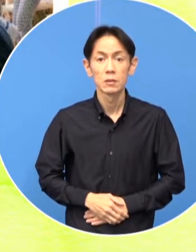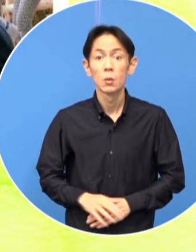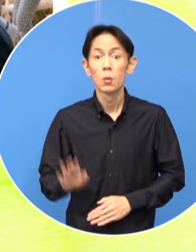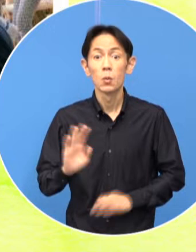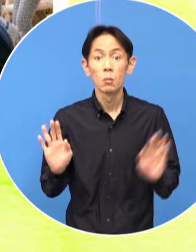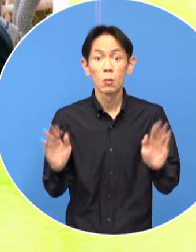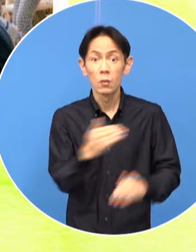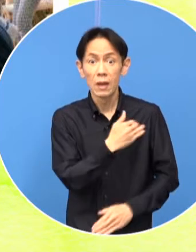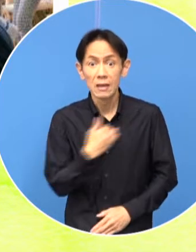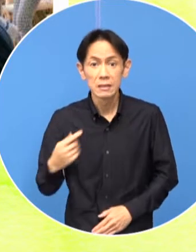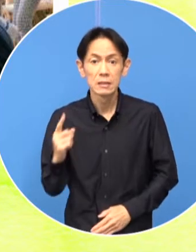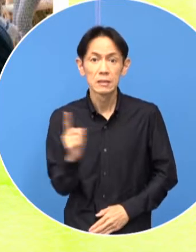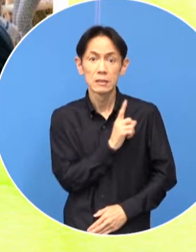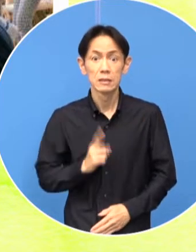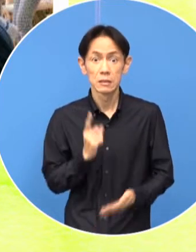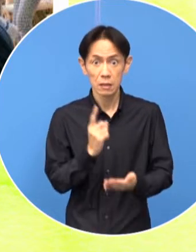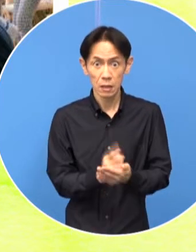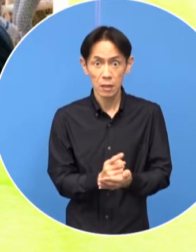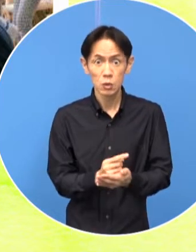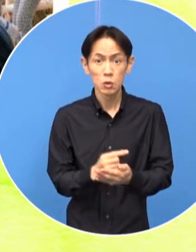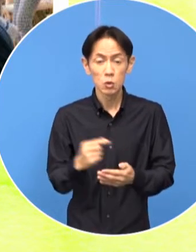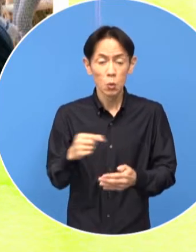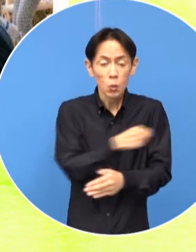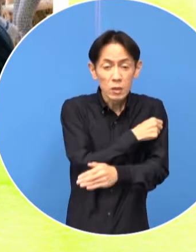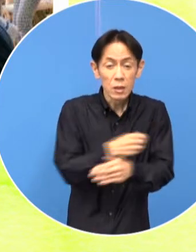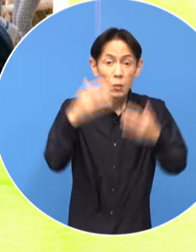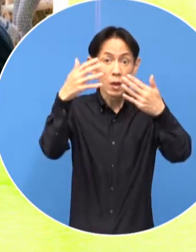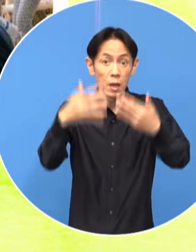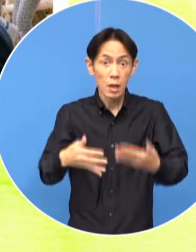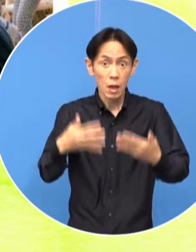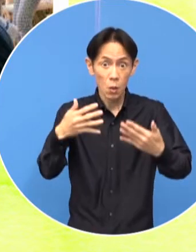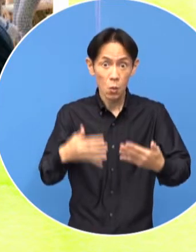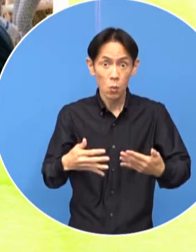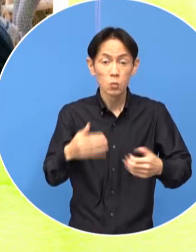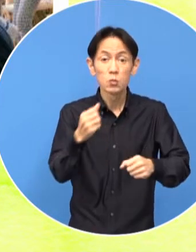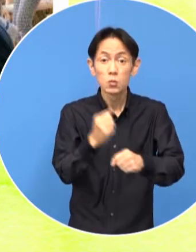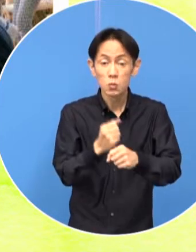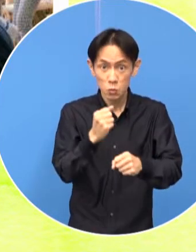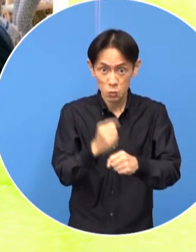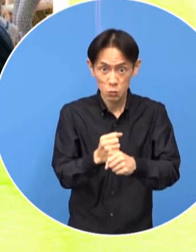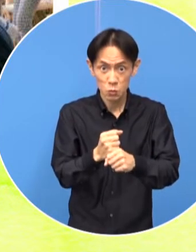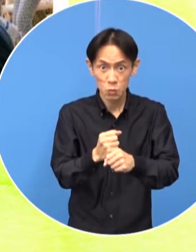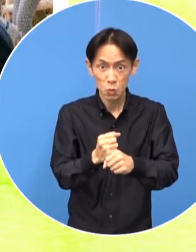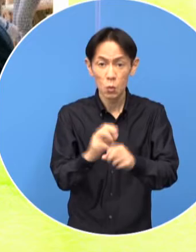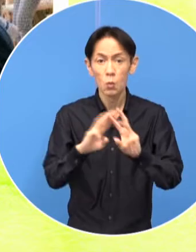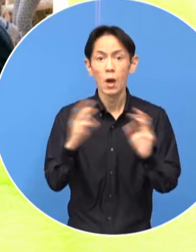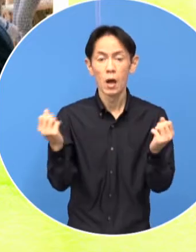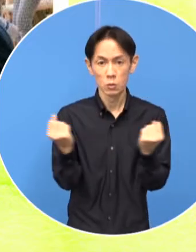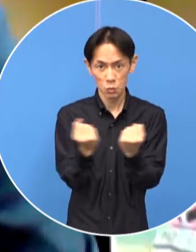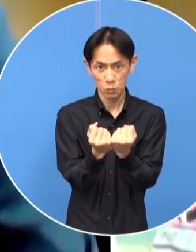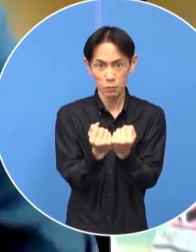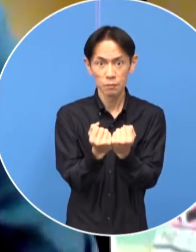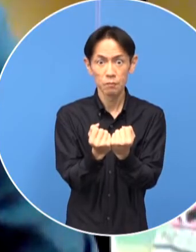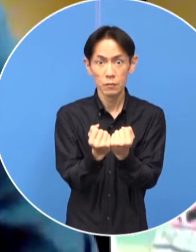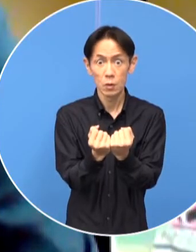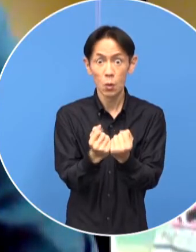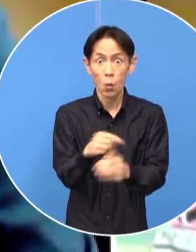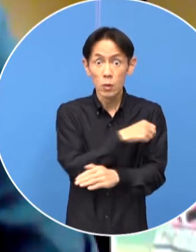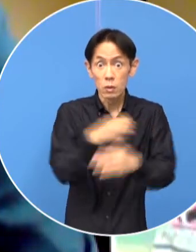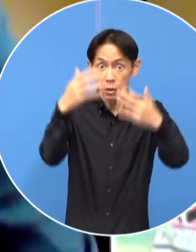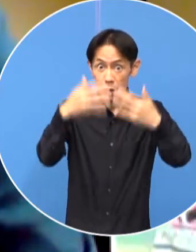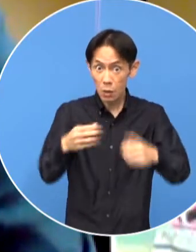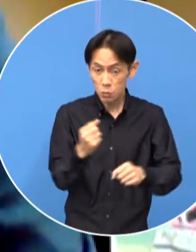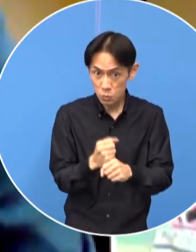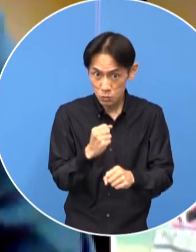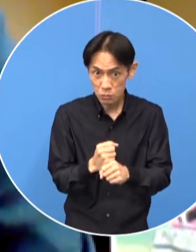子どもたちが1日で、自分たちのオリジナルの映画を作り上げるっていう、そういうワークショップです。 オリジナルの